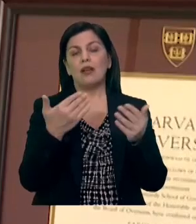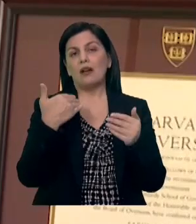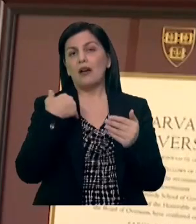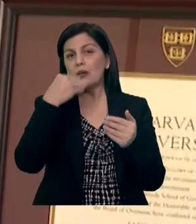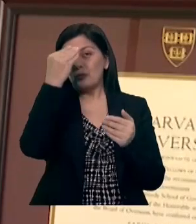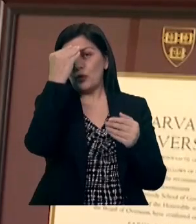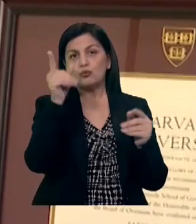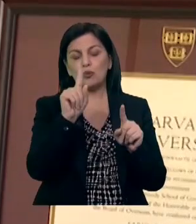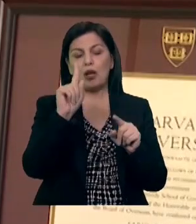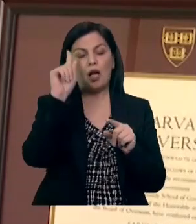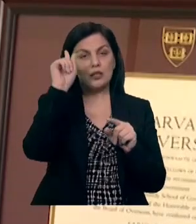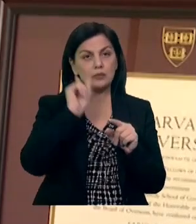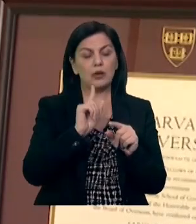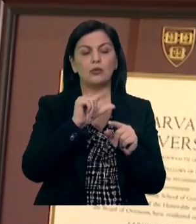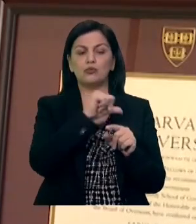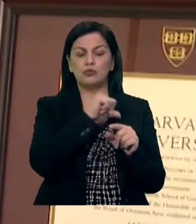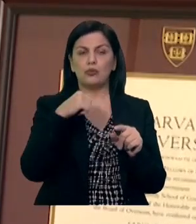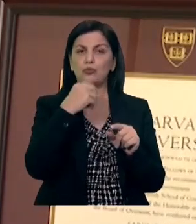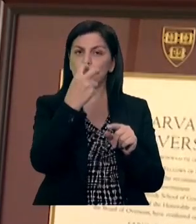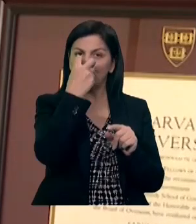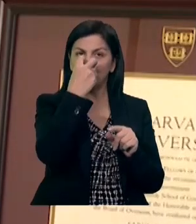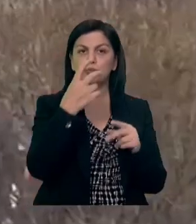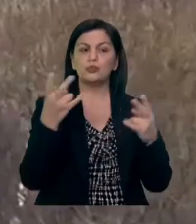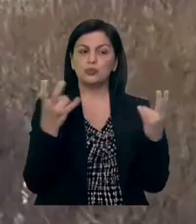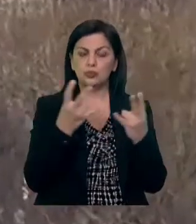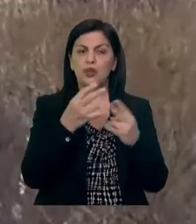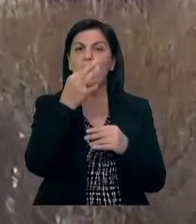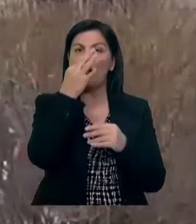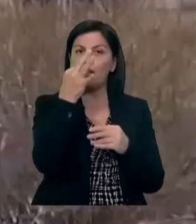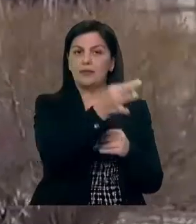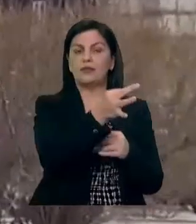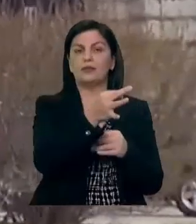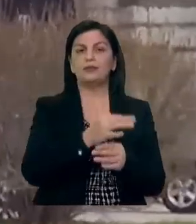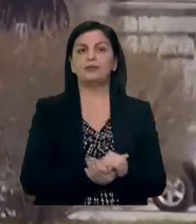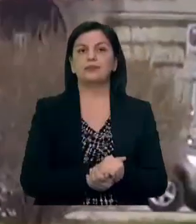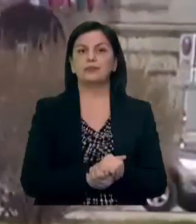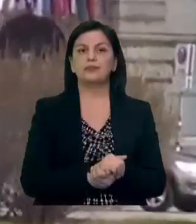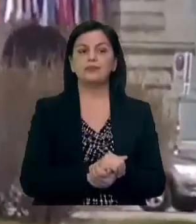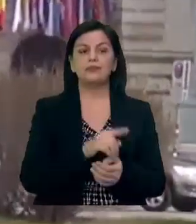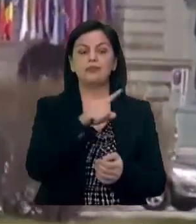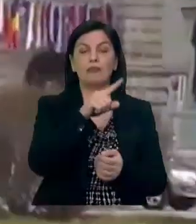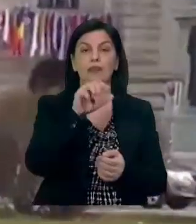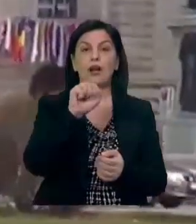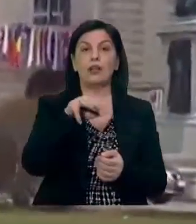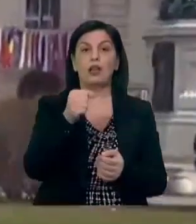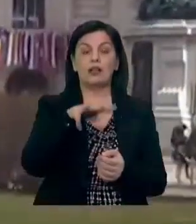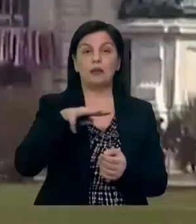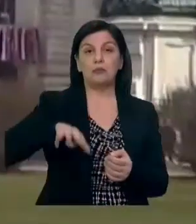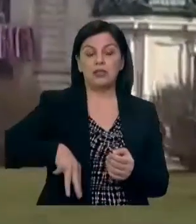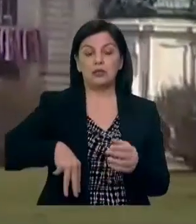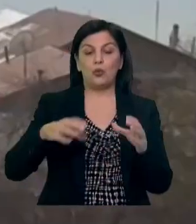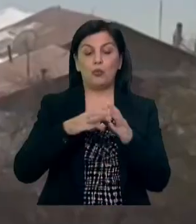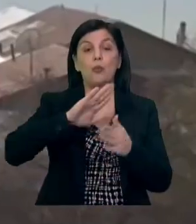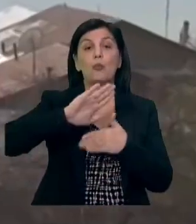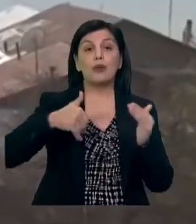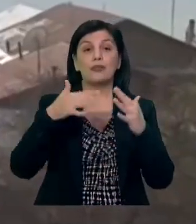ki, Azərbaycan da tutarlı reaksiya verməlidir və verəcək. O da qeyd edilir ki, ATƏT-in Minsk qrupunun müharibədən sonrakı